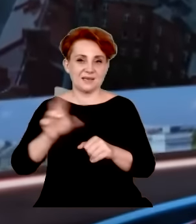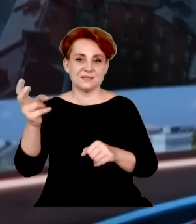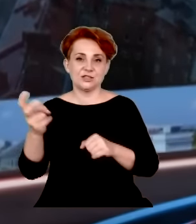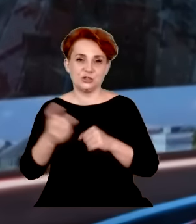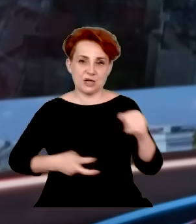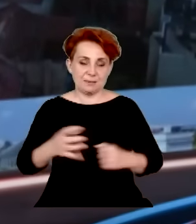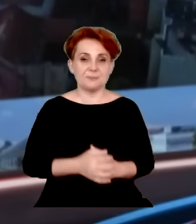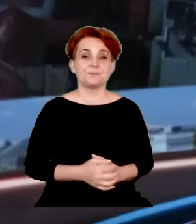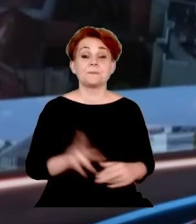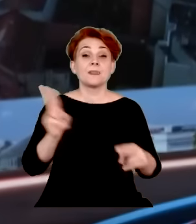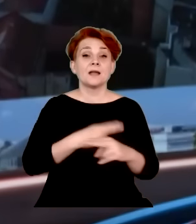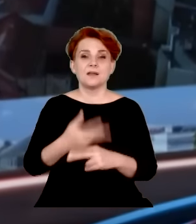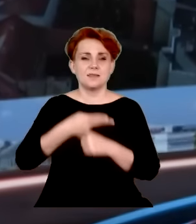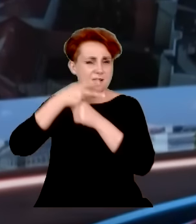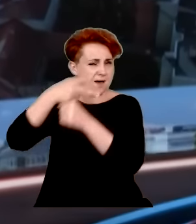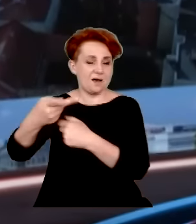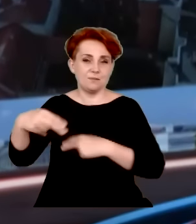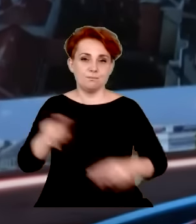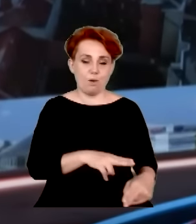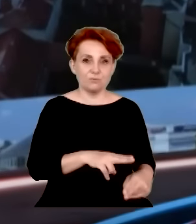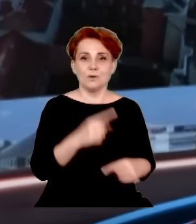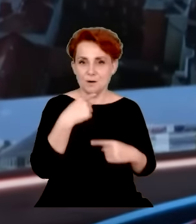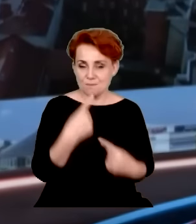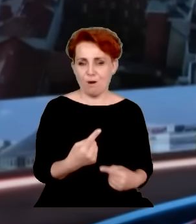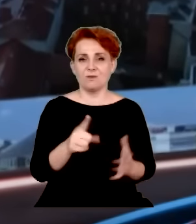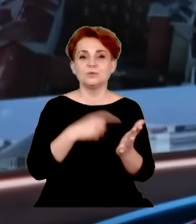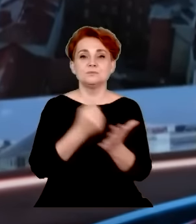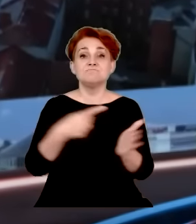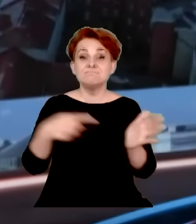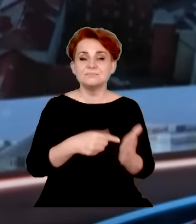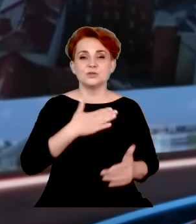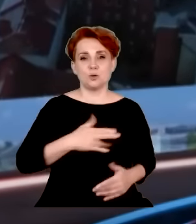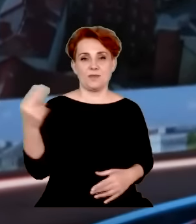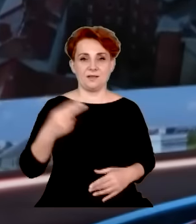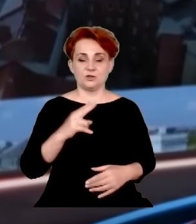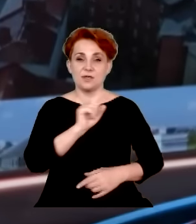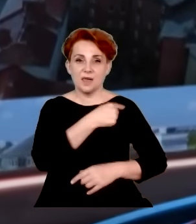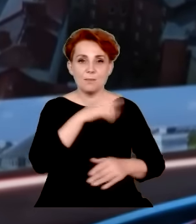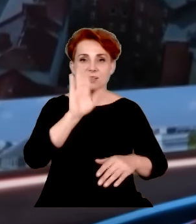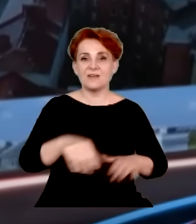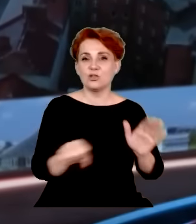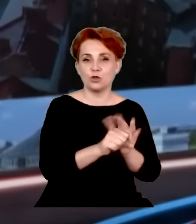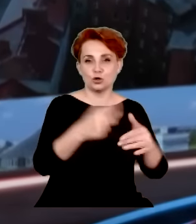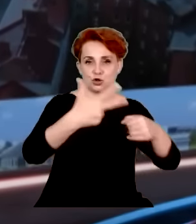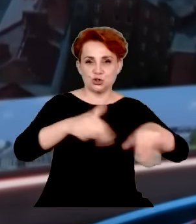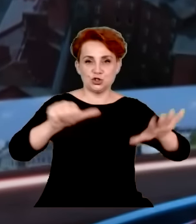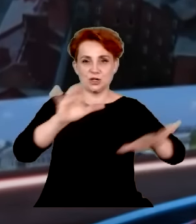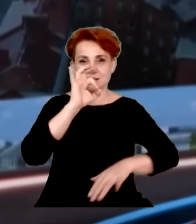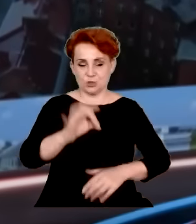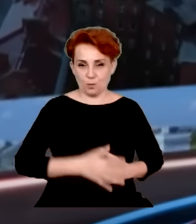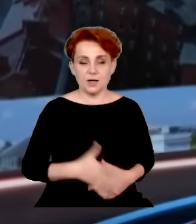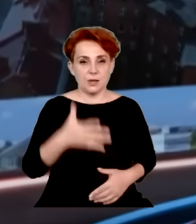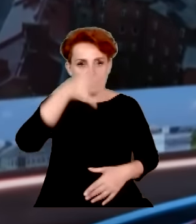wrócą upały? No już mówimy. Ponownie przygrzeje w weekend. Termometry pokażą nawet do 36 stopni. Uff,